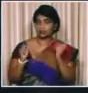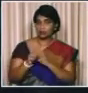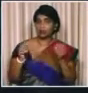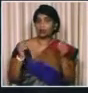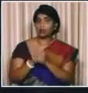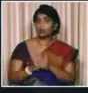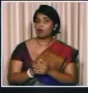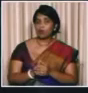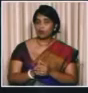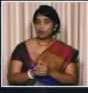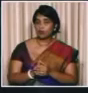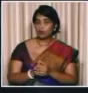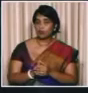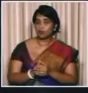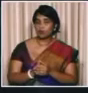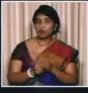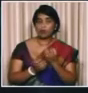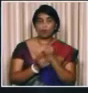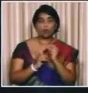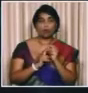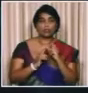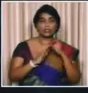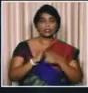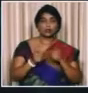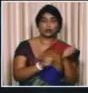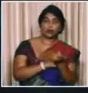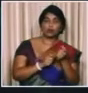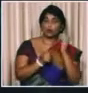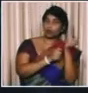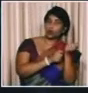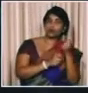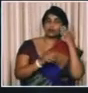පිටපස්සේ ඉන්නේ කවුද? පොද්දල ජයන්ත්‍ර පහර දීම පිටපස්සේ ඉන්නේ කවුද?